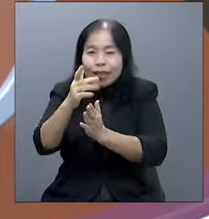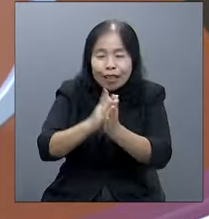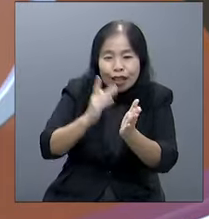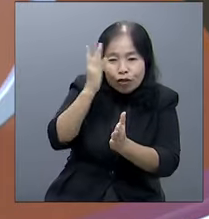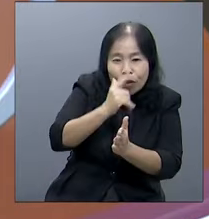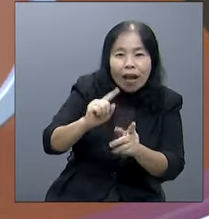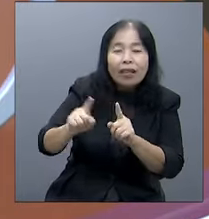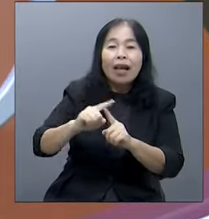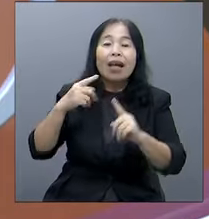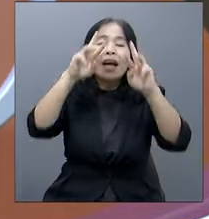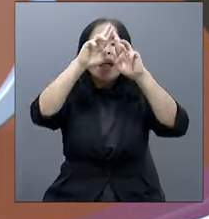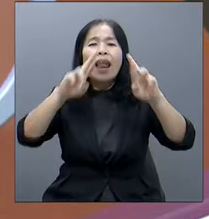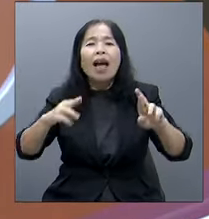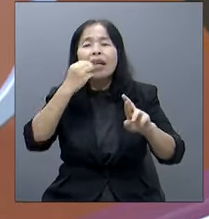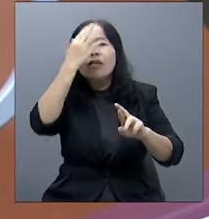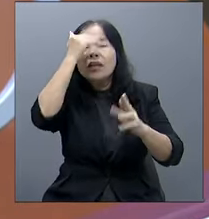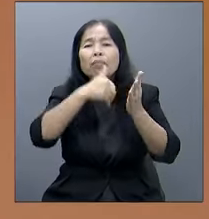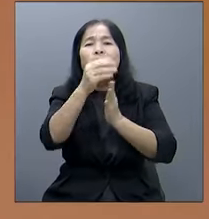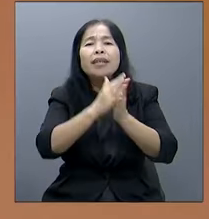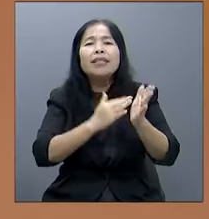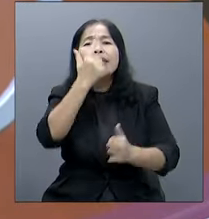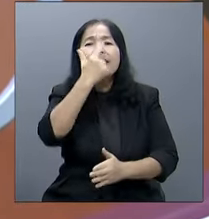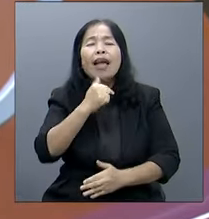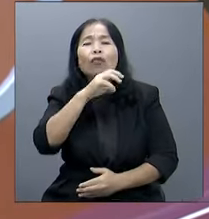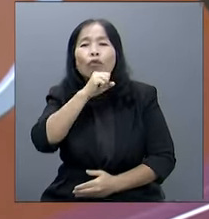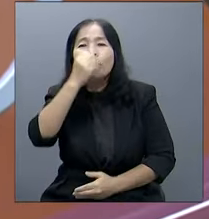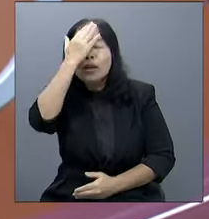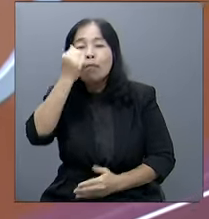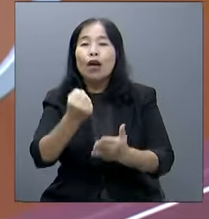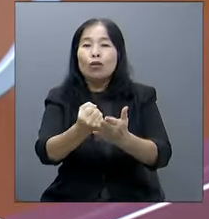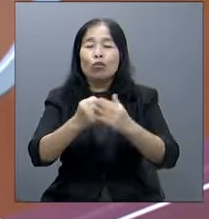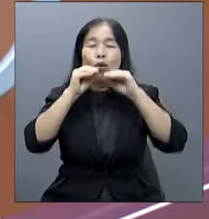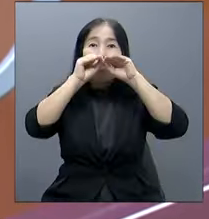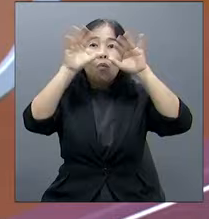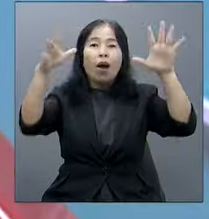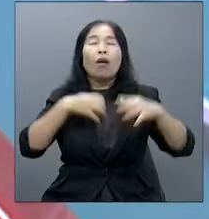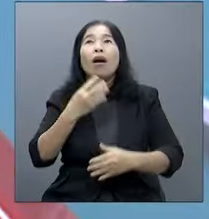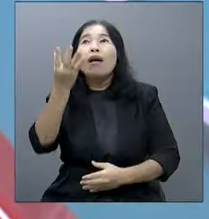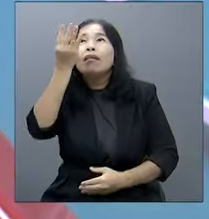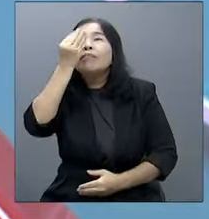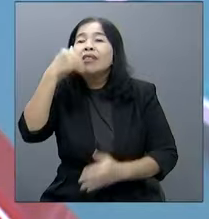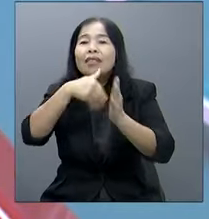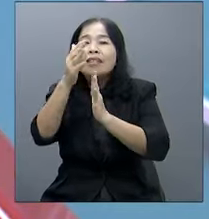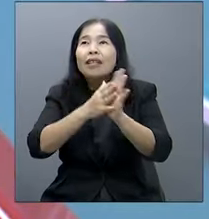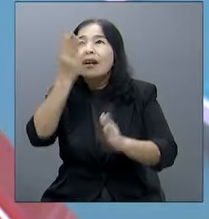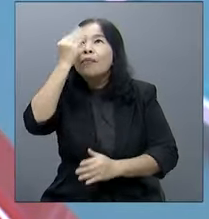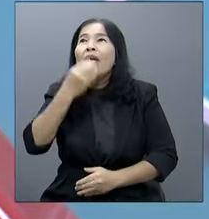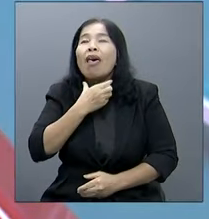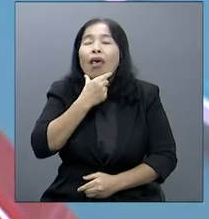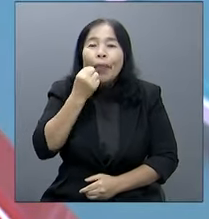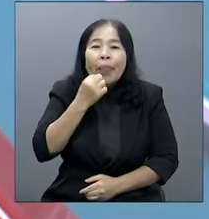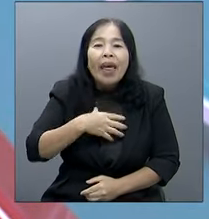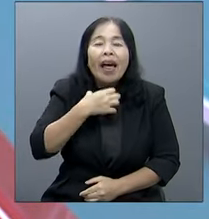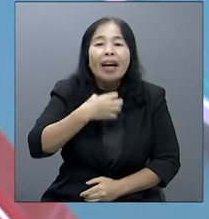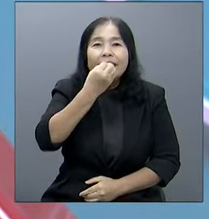เช่นร้านอาหารทำไมต้เป็สีแดง AS war่วมเพระวามนช่วยกระตุ้นความอยากอาหารของเราผสูมทำให้